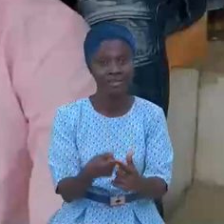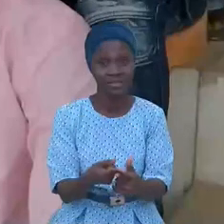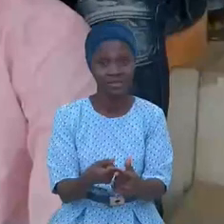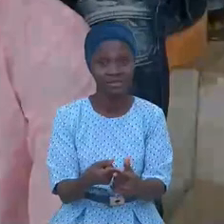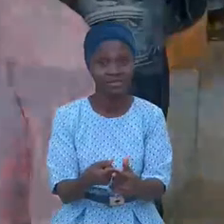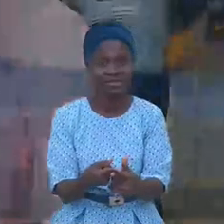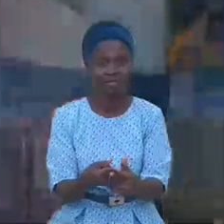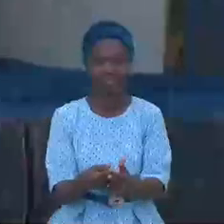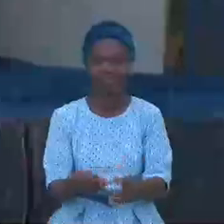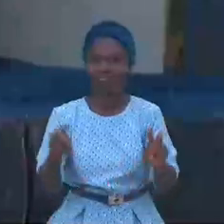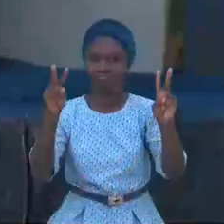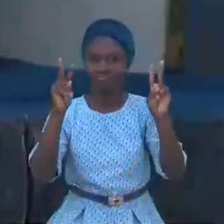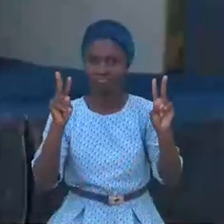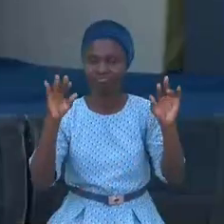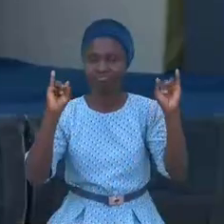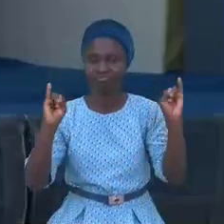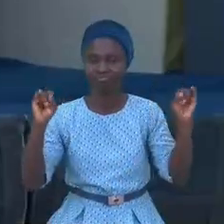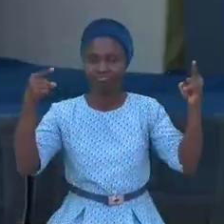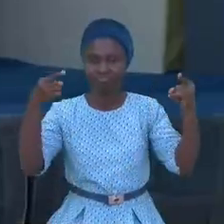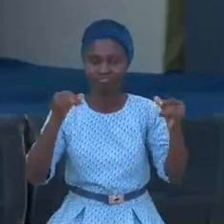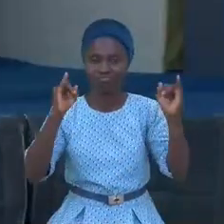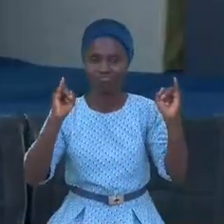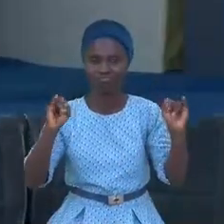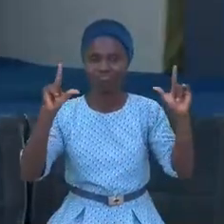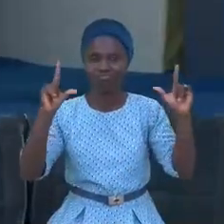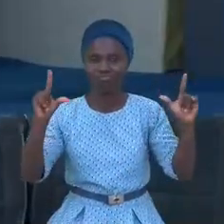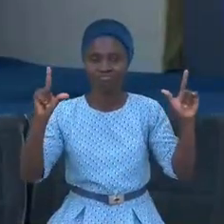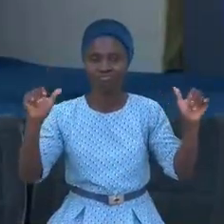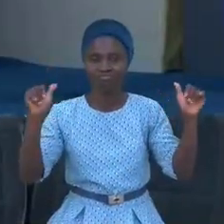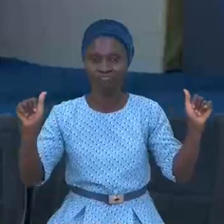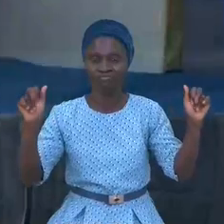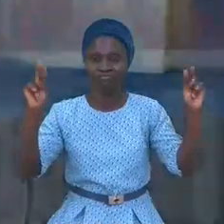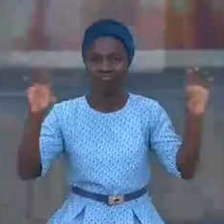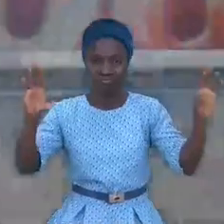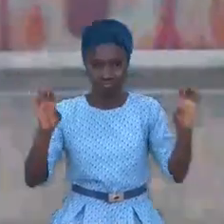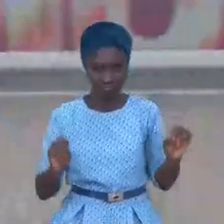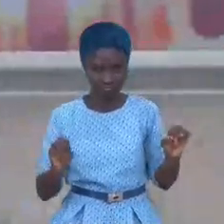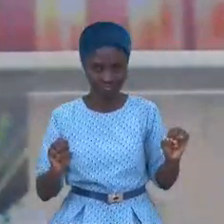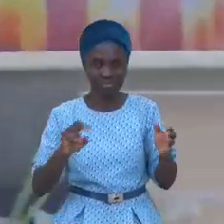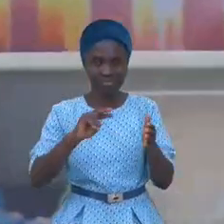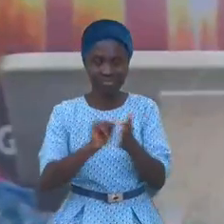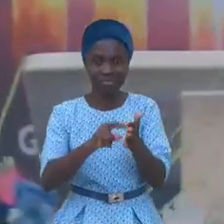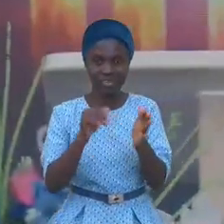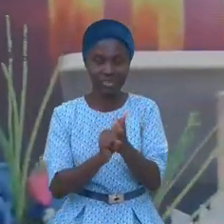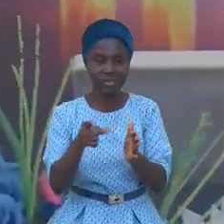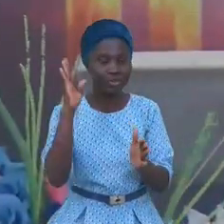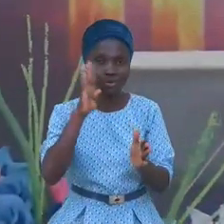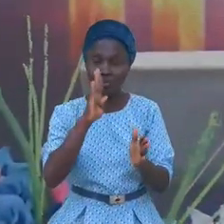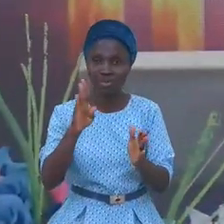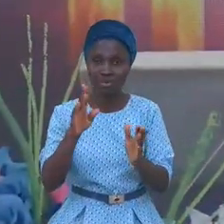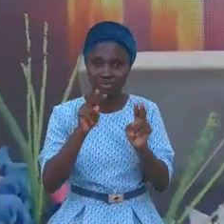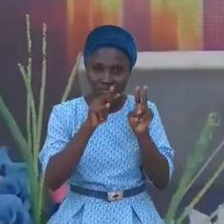La vigilance, la vigilance, la vigilance. Tu es vigilant, tu te